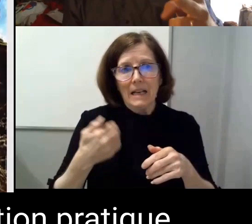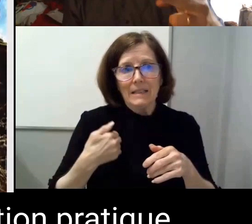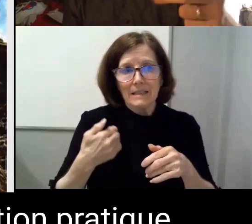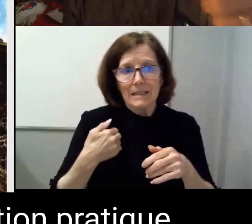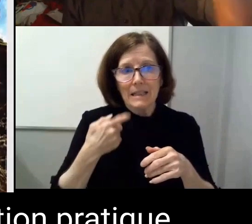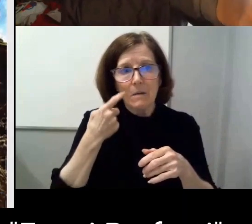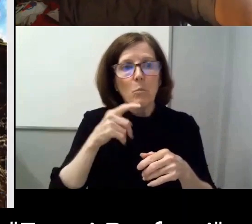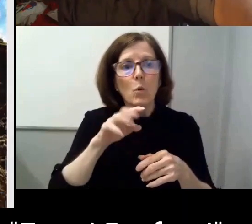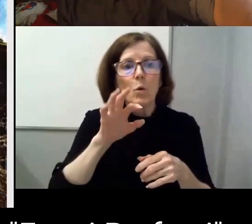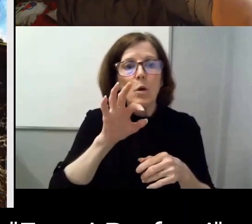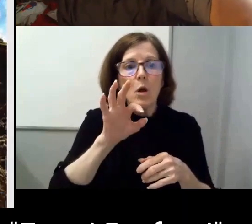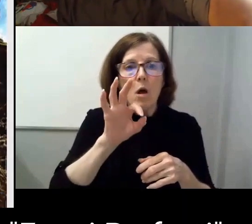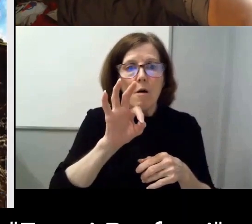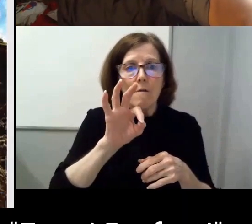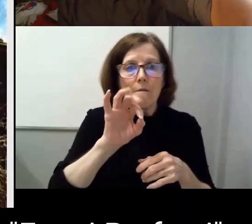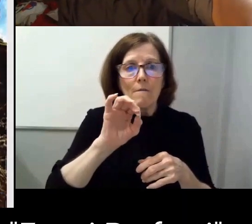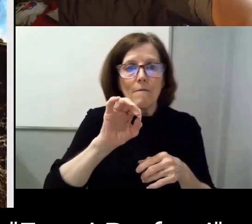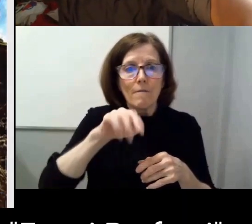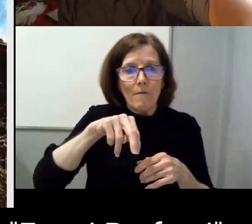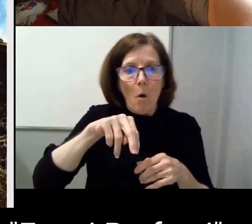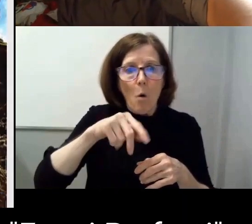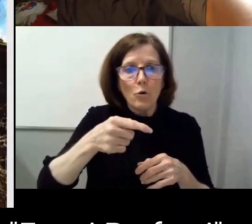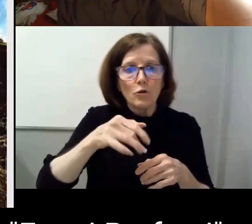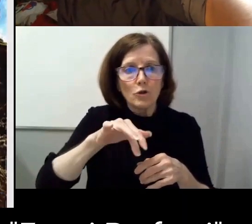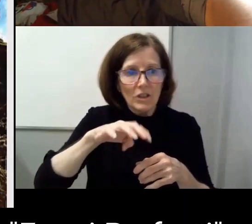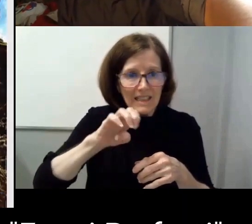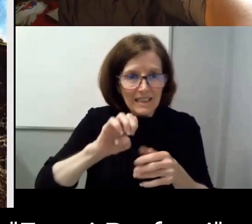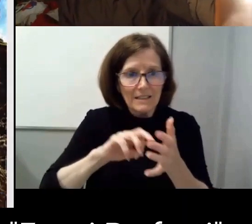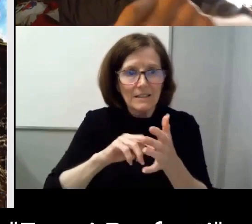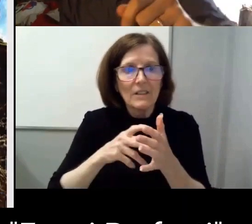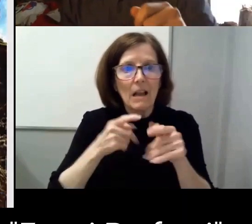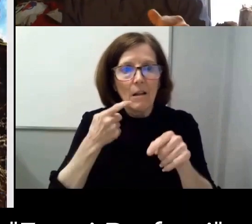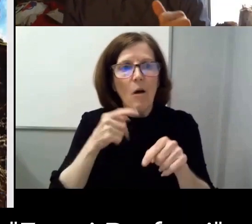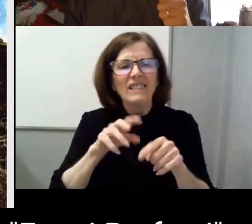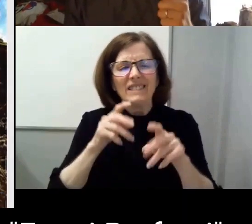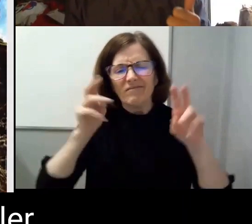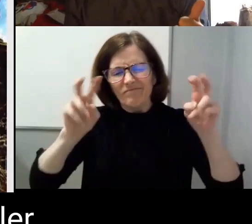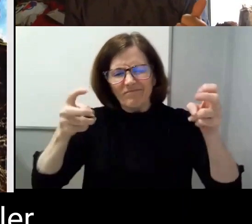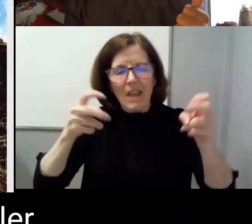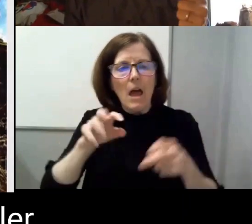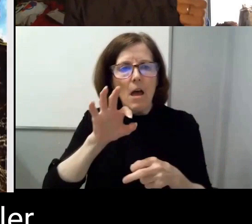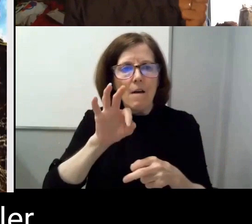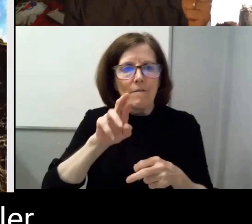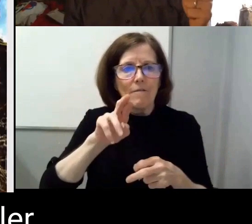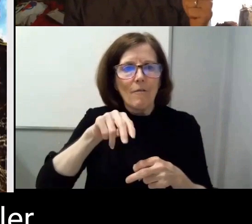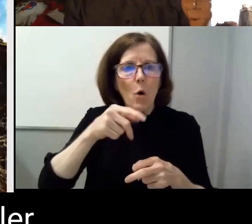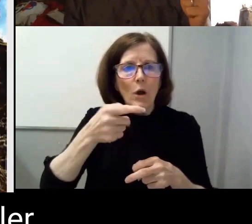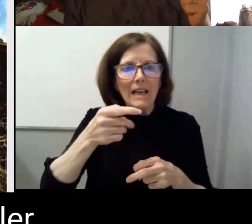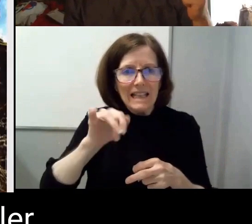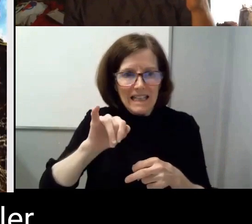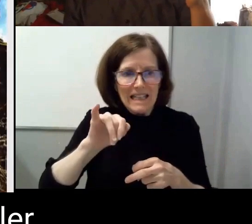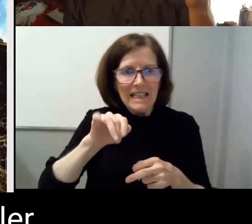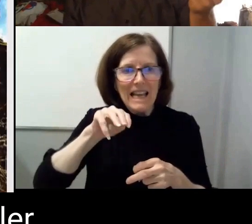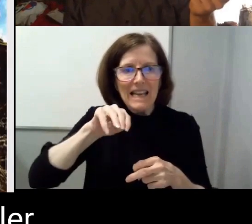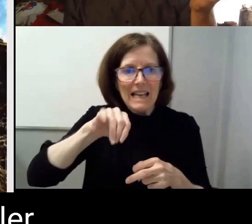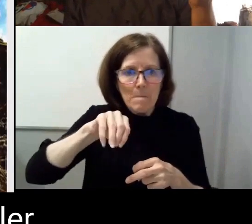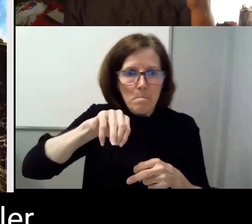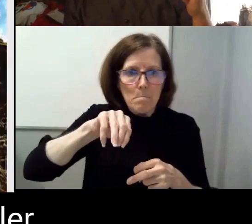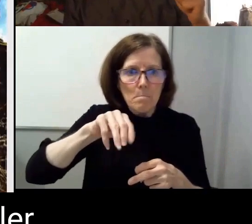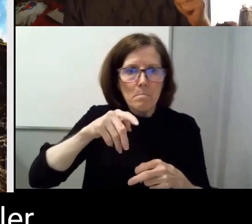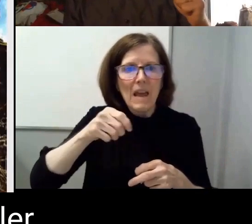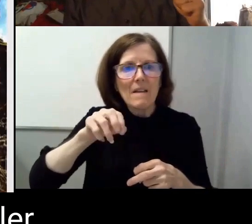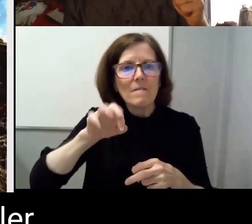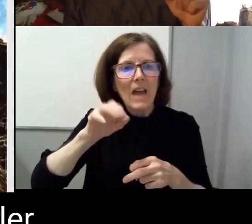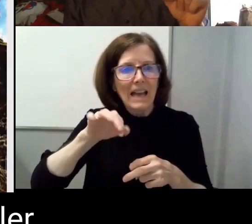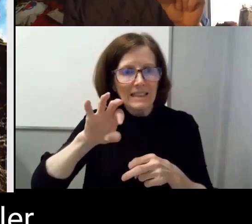première séparation. En latin, on dit fungi imperfecti ou fungi perfecti. En français, on va parler du règne fongique